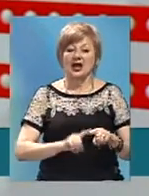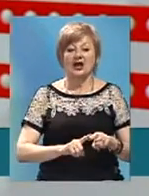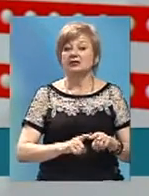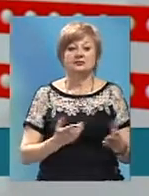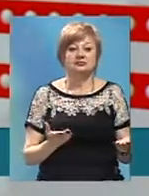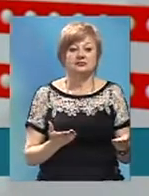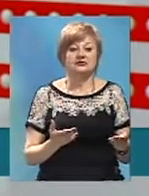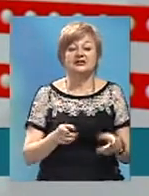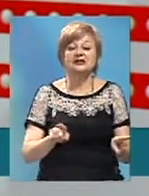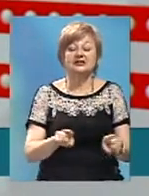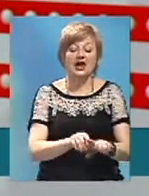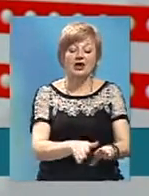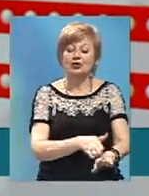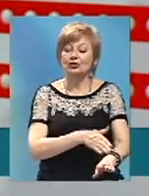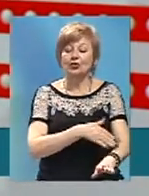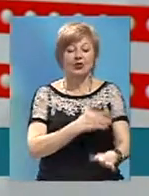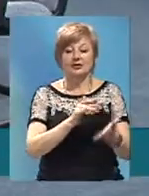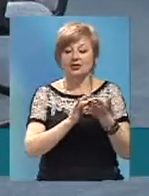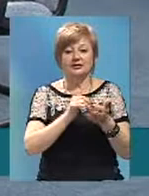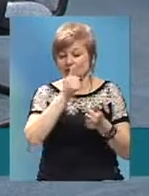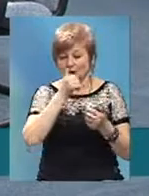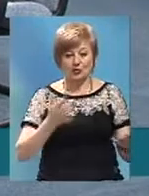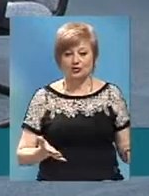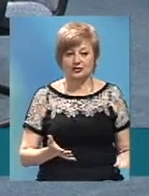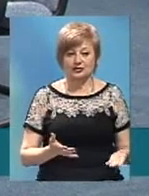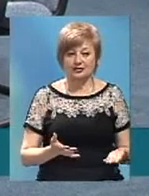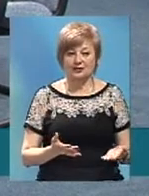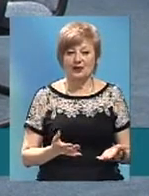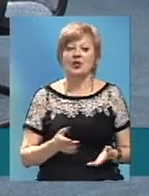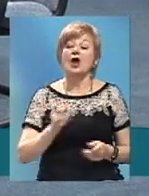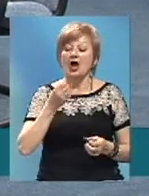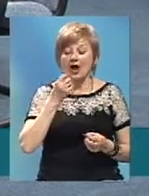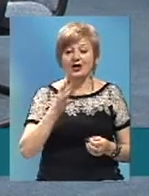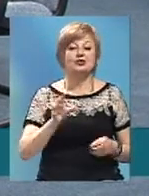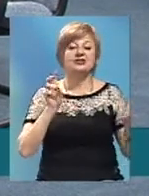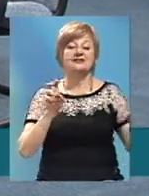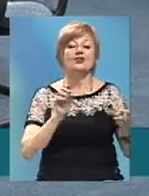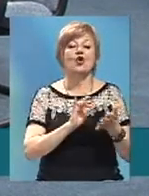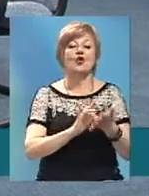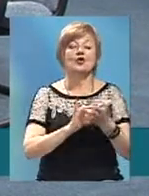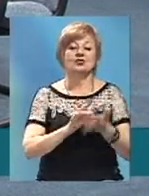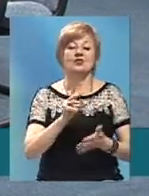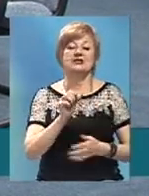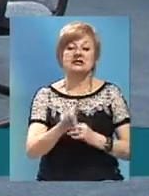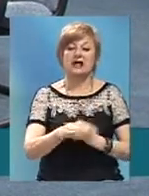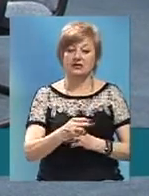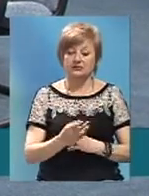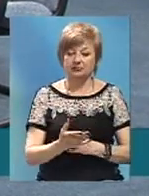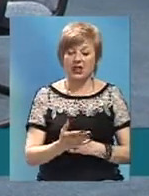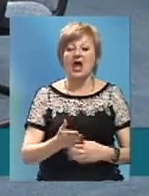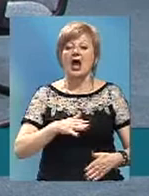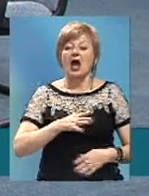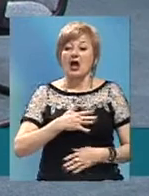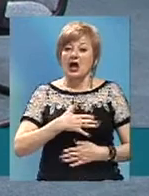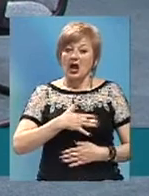цирк не може так довго гастролювати. Тоді про гастролі не цирку, а відповідальних активістів, які